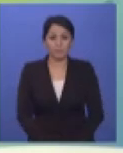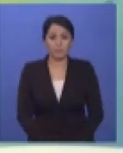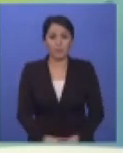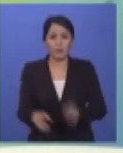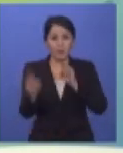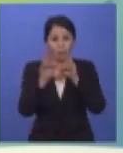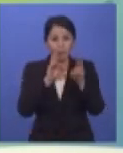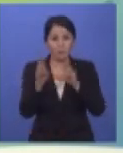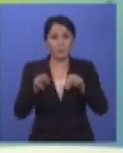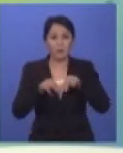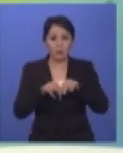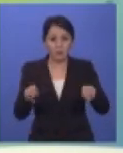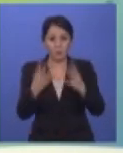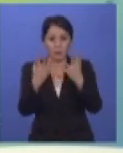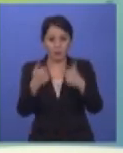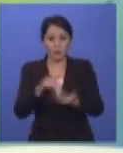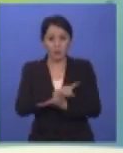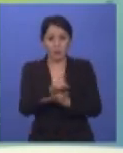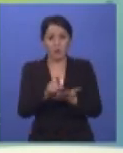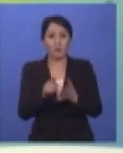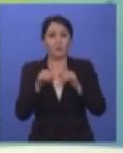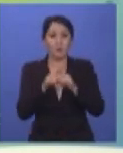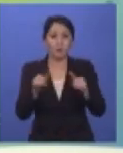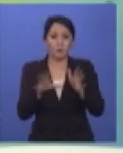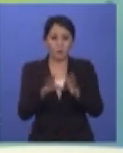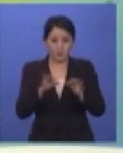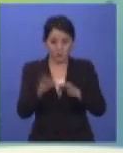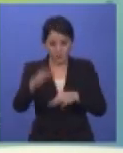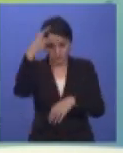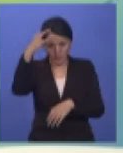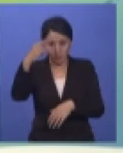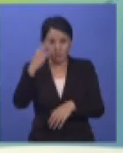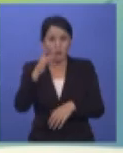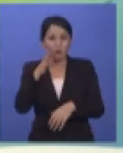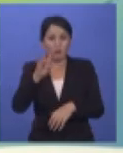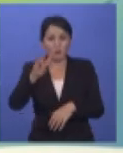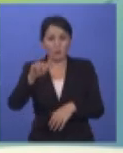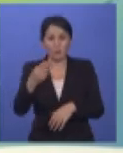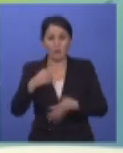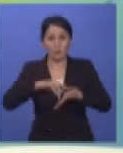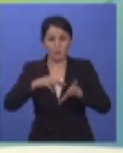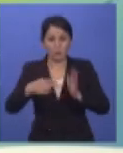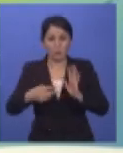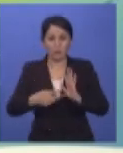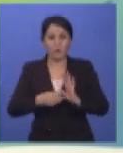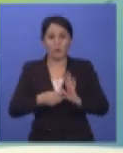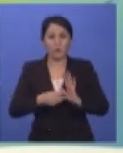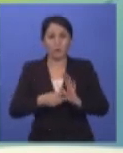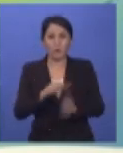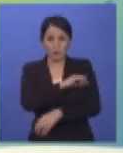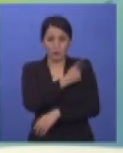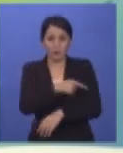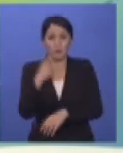на заседании правительства рассмотрены вопросы развития энергетической отрасли казахстана в рамках национального проекта устойчивый экономический